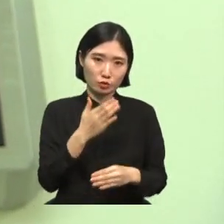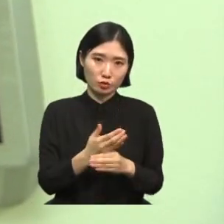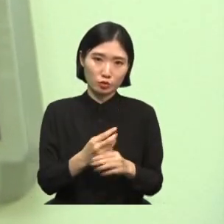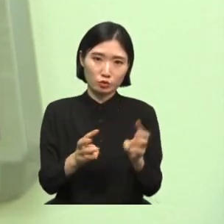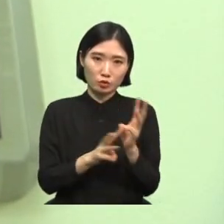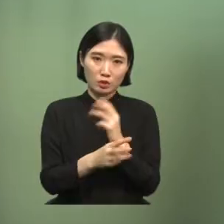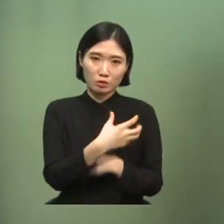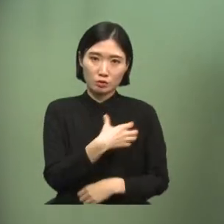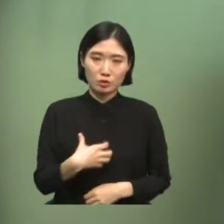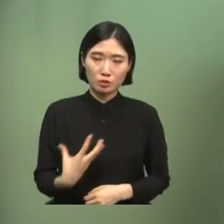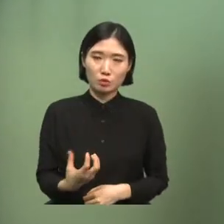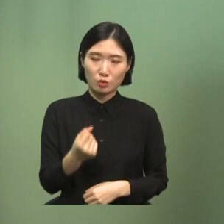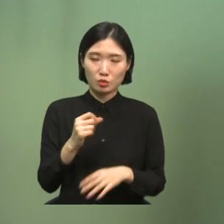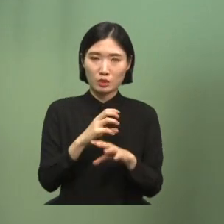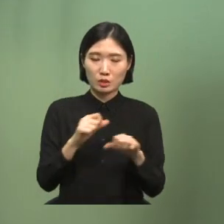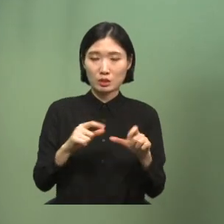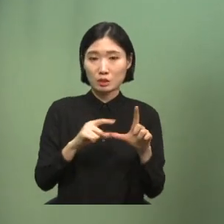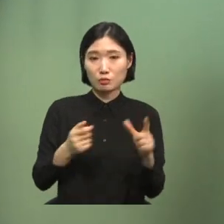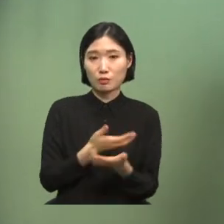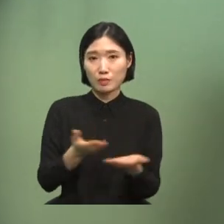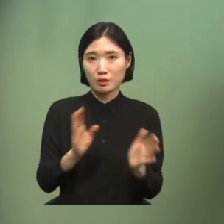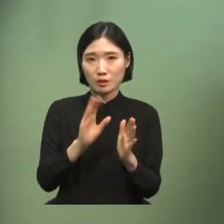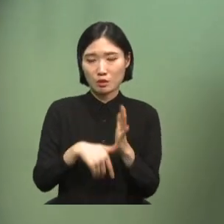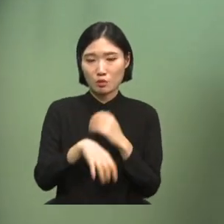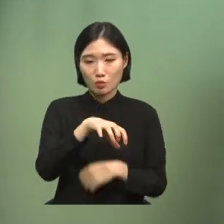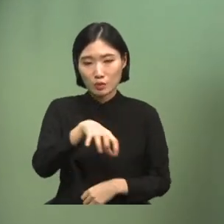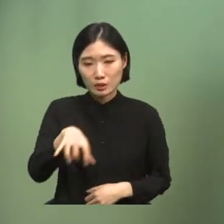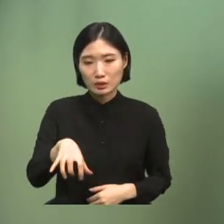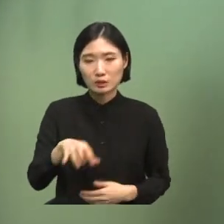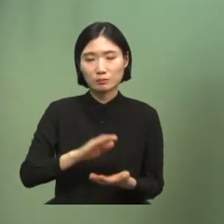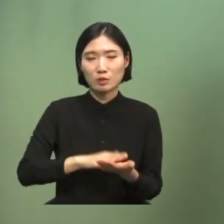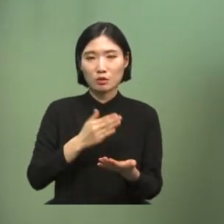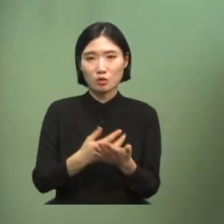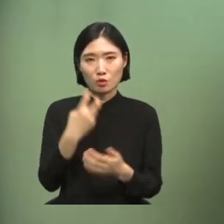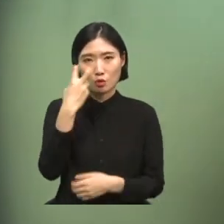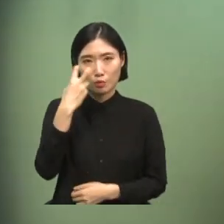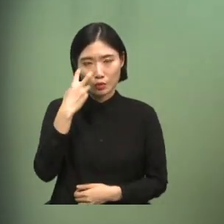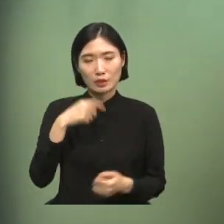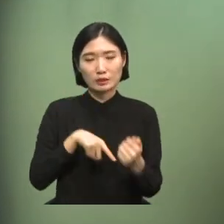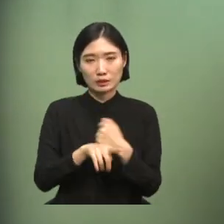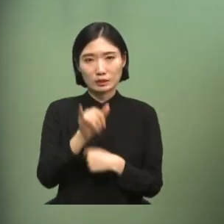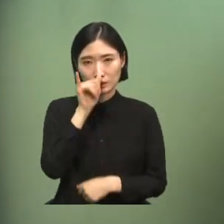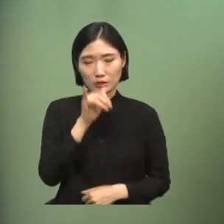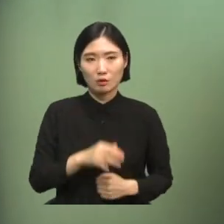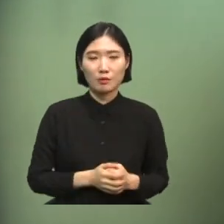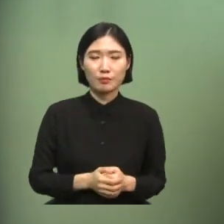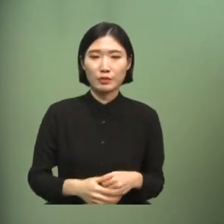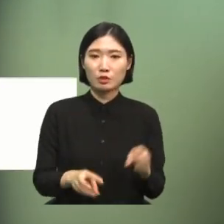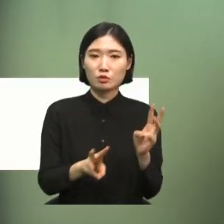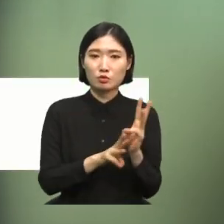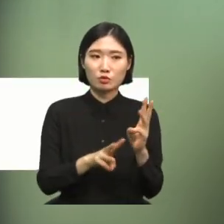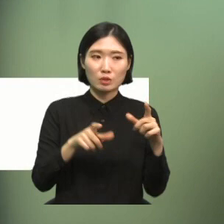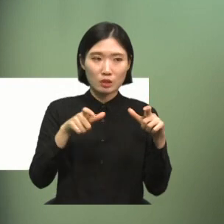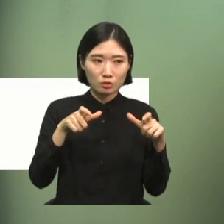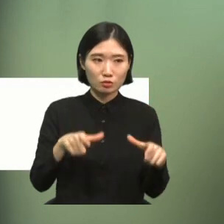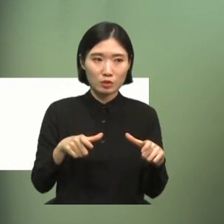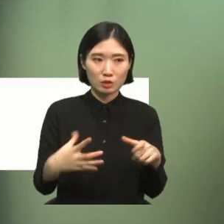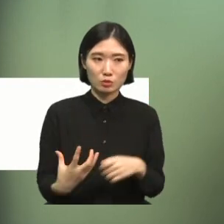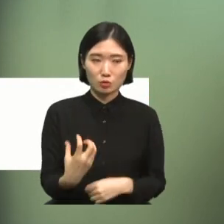중랑구청이 소유부지를 일부 제공할 경우 위치 변경을 검토할 의향은 있다는 겁니다. 중랑구가 이제